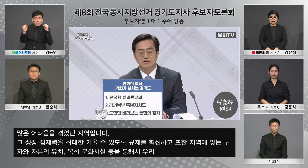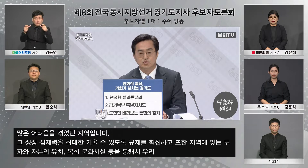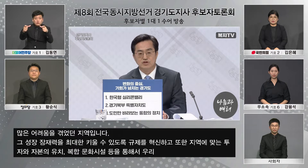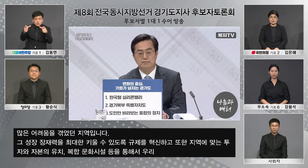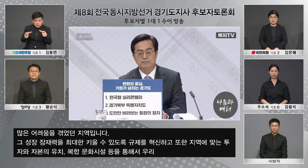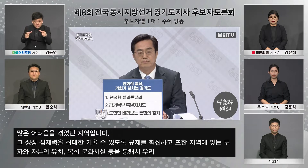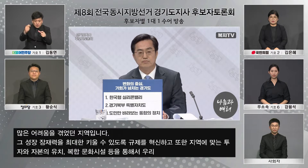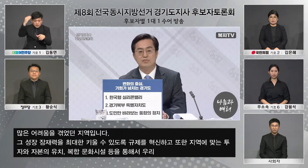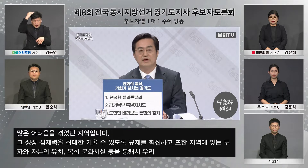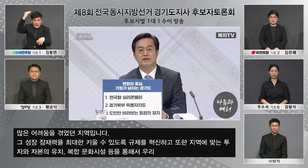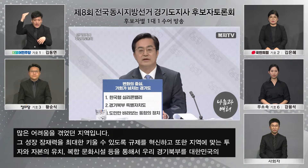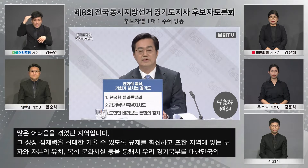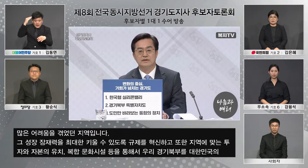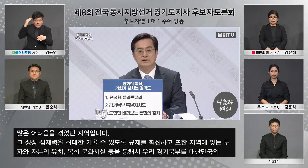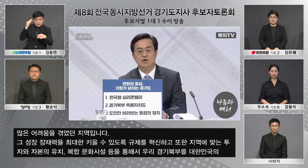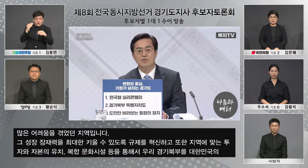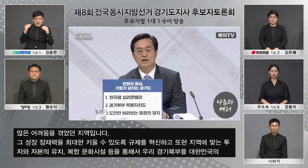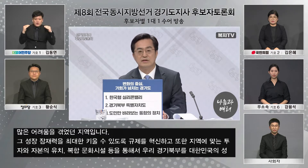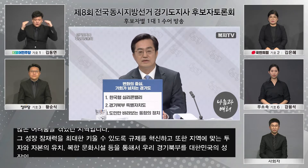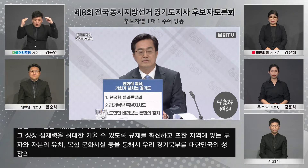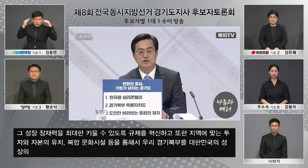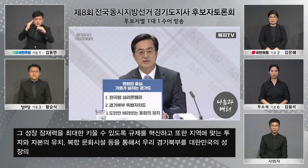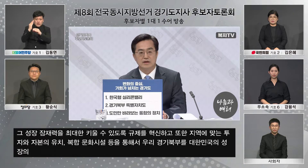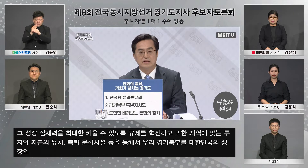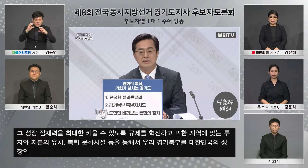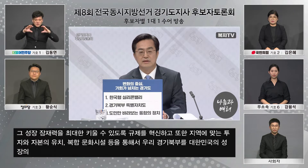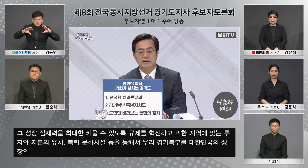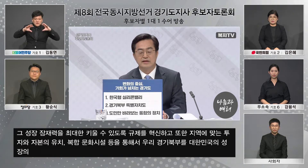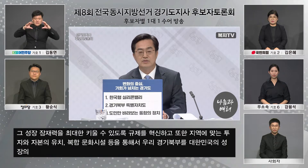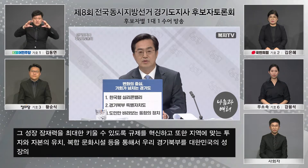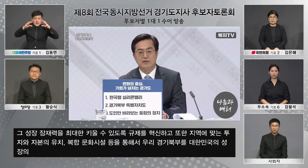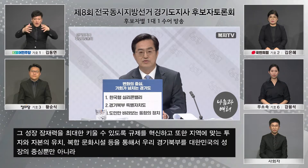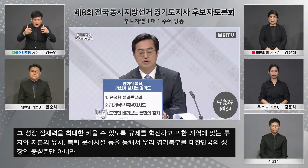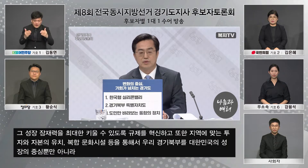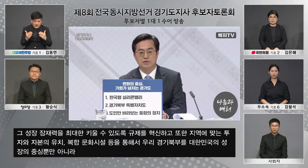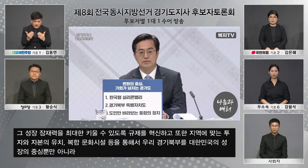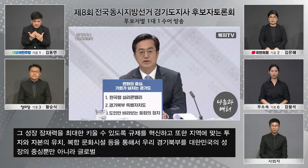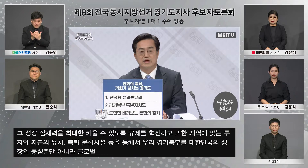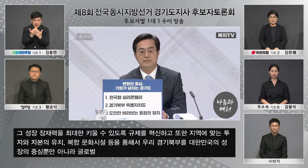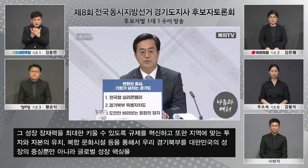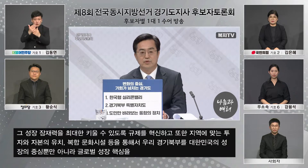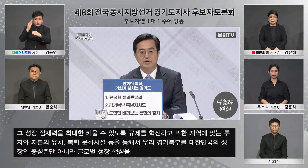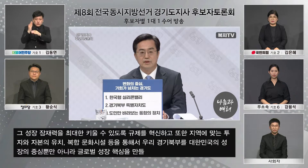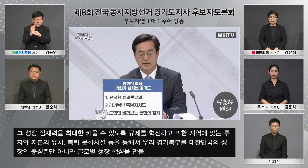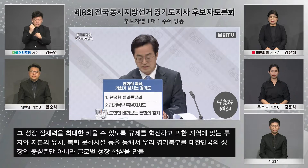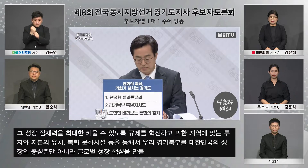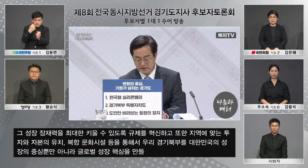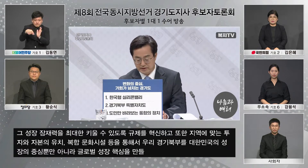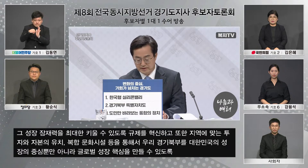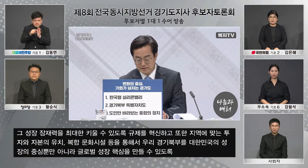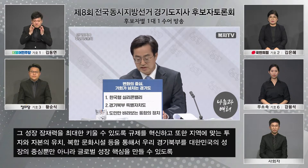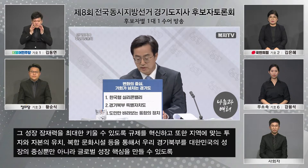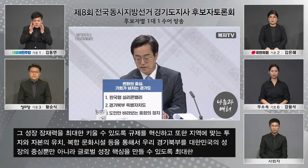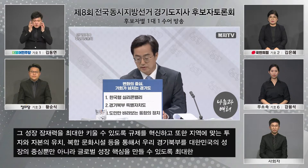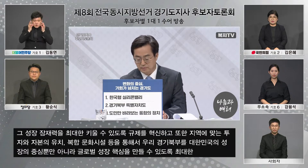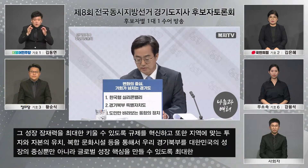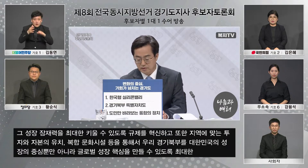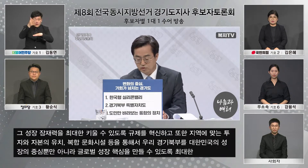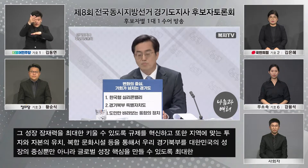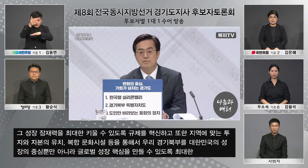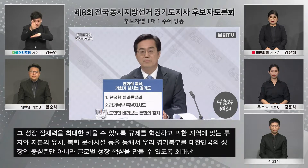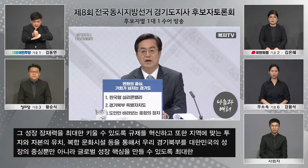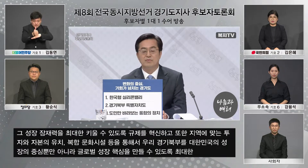성장의 중심뿐만 아니라 글로벌 성장 핵심을 만들 수 있도록 최대한 노력을 하겠습니다.